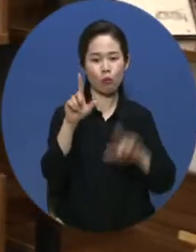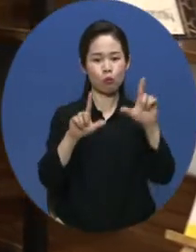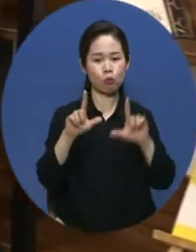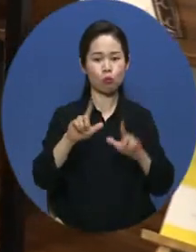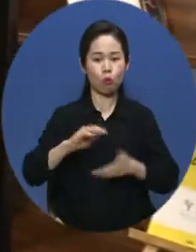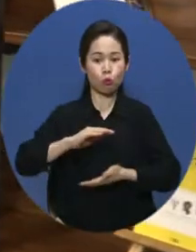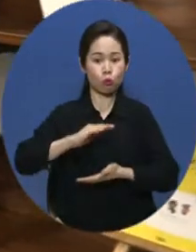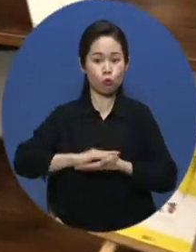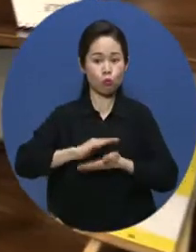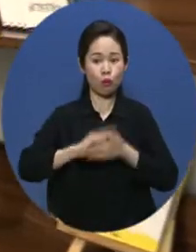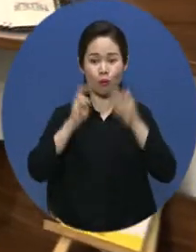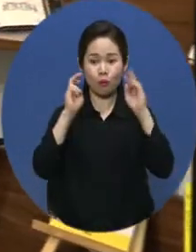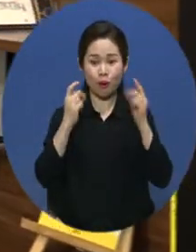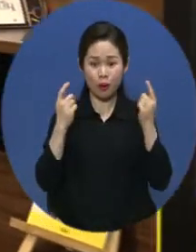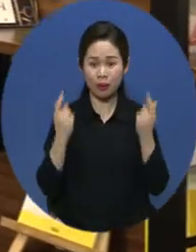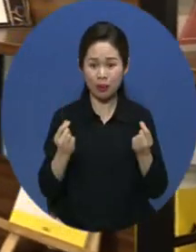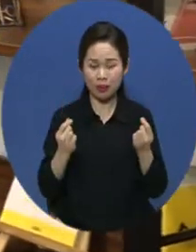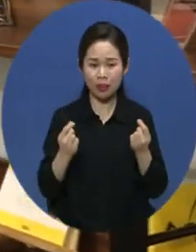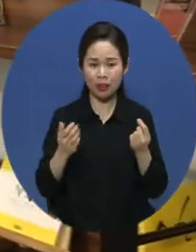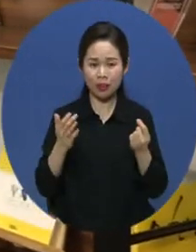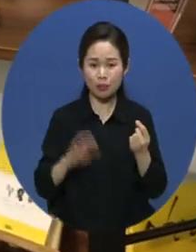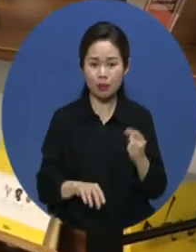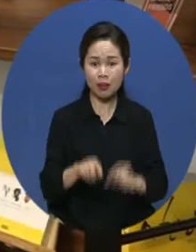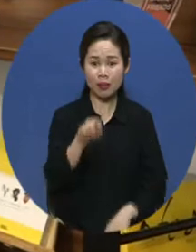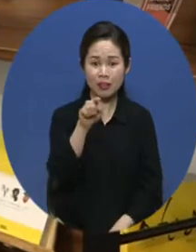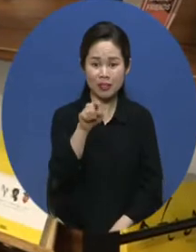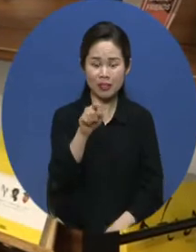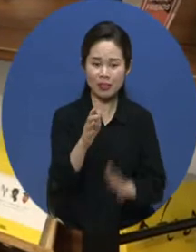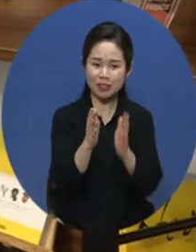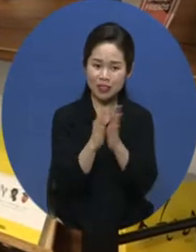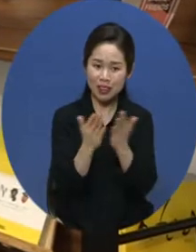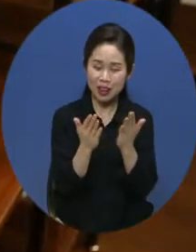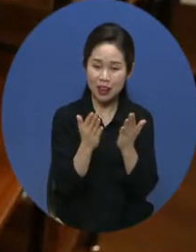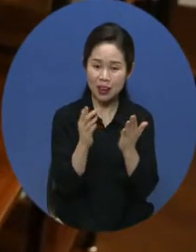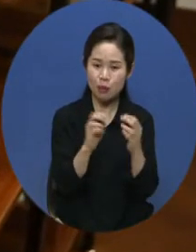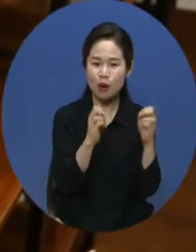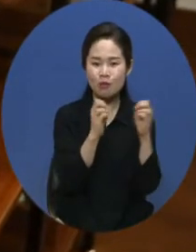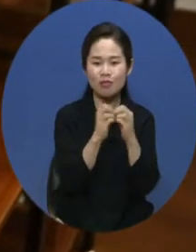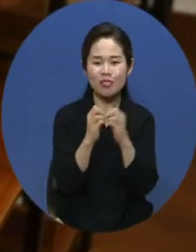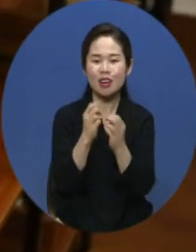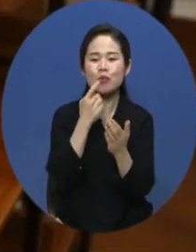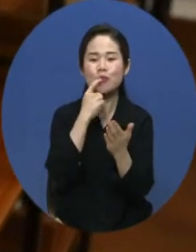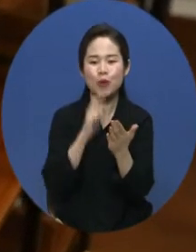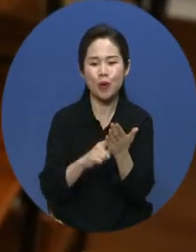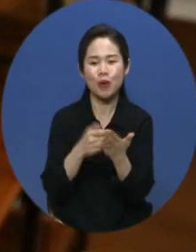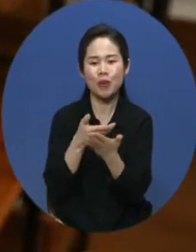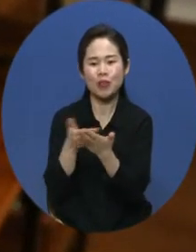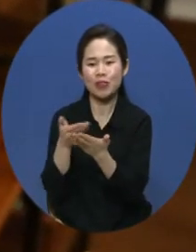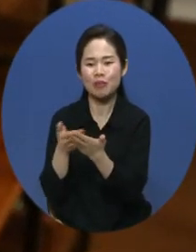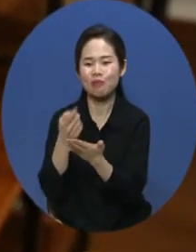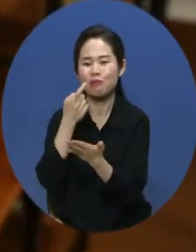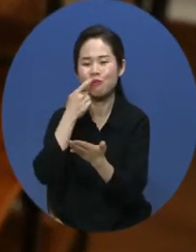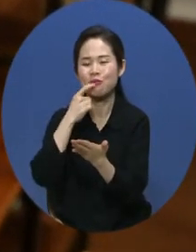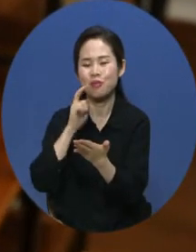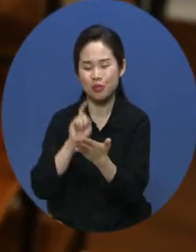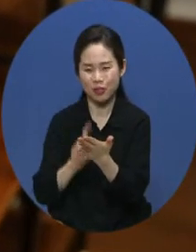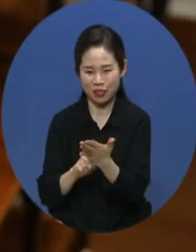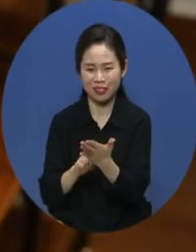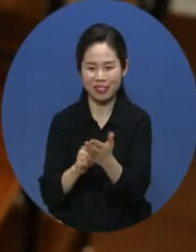없어 보이지만 이곳에서 출간한 책들은 쉬운 글과 그림으로 만들어진 책입니다.